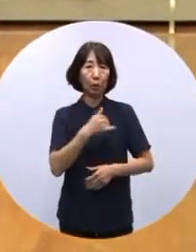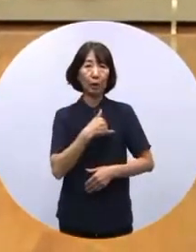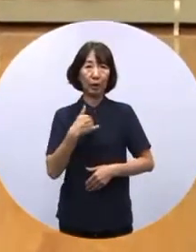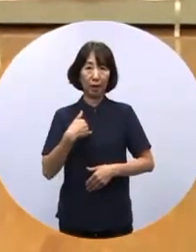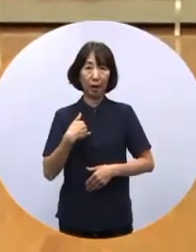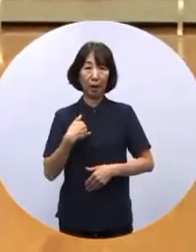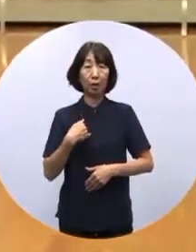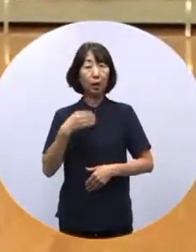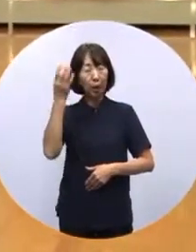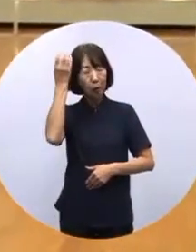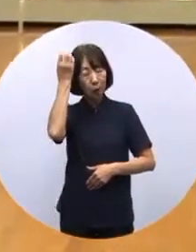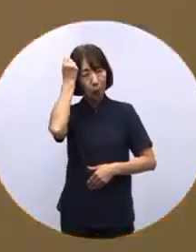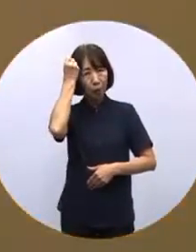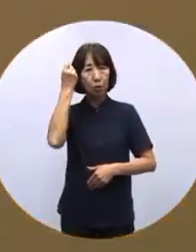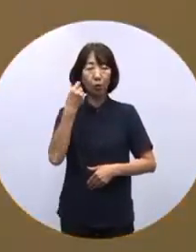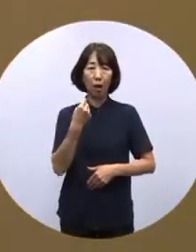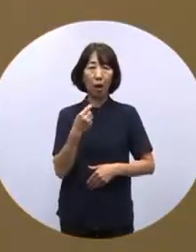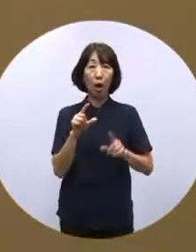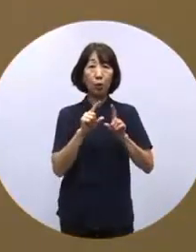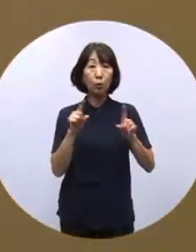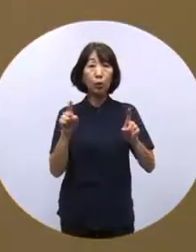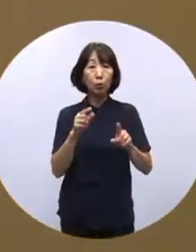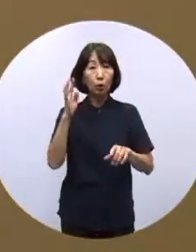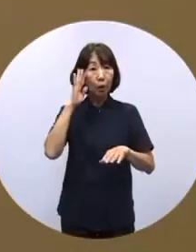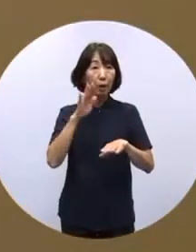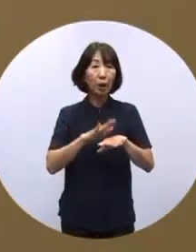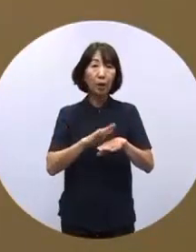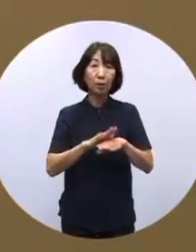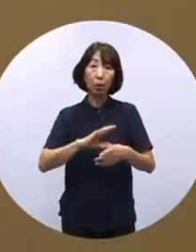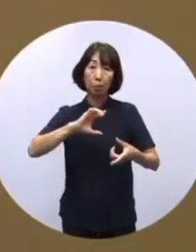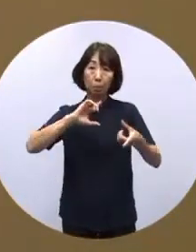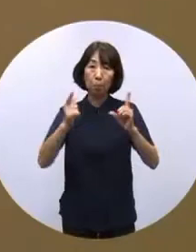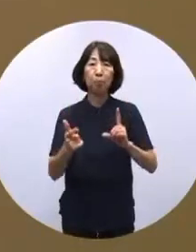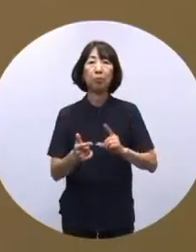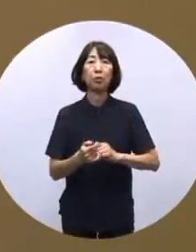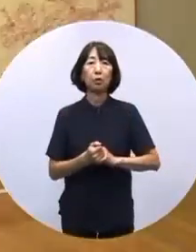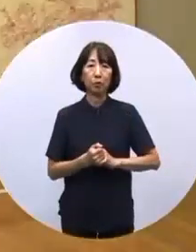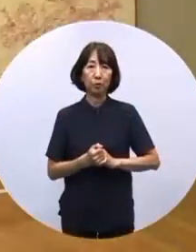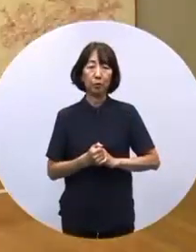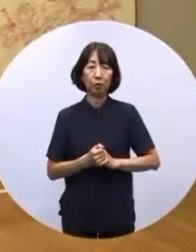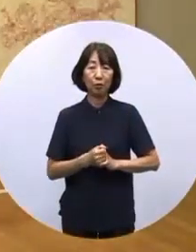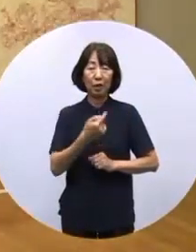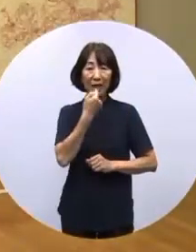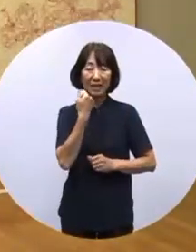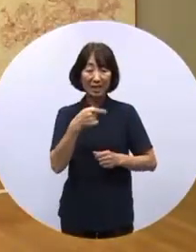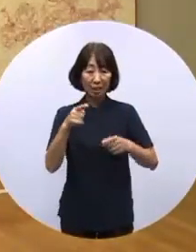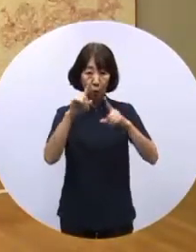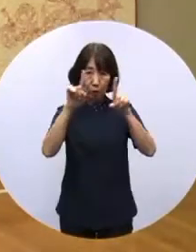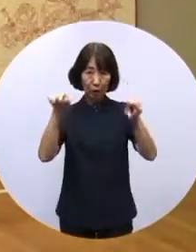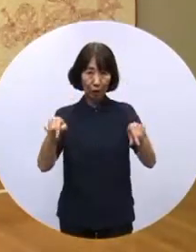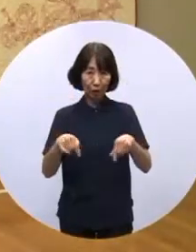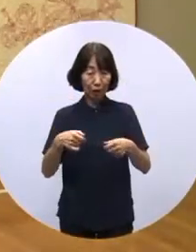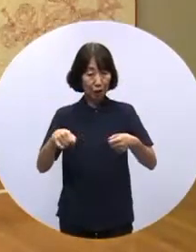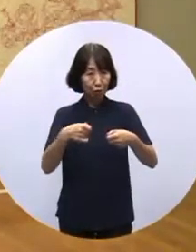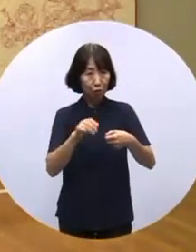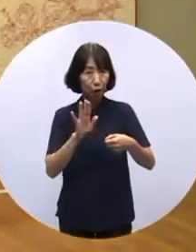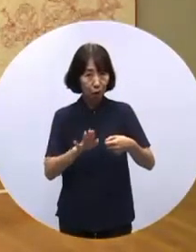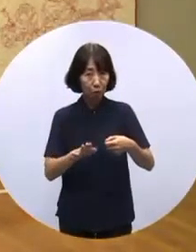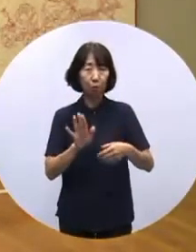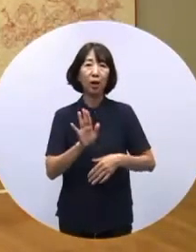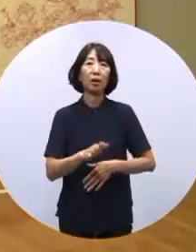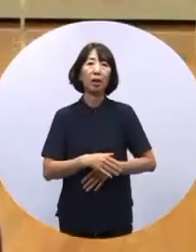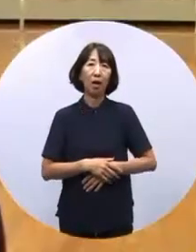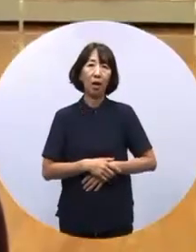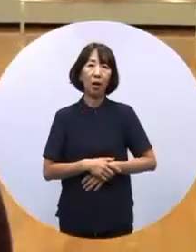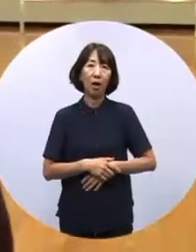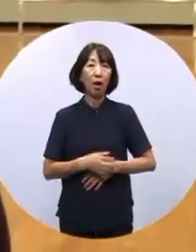て、中でも印象に残ったのが、通常のこう概念を覆すものだったりとか、白地にちょっと刺繍が入っているものもあったんです